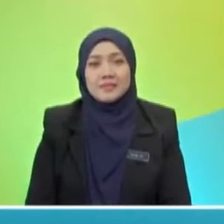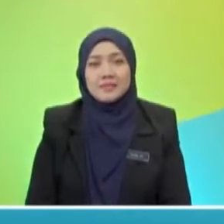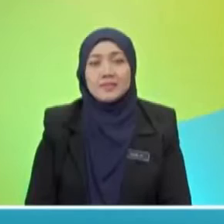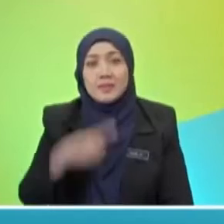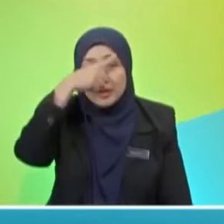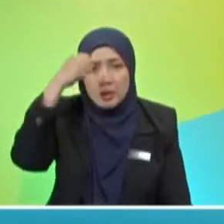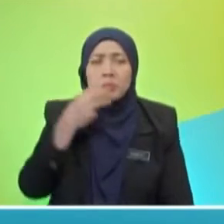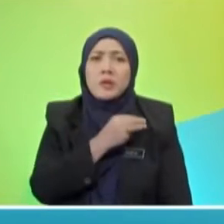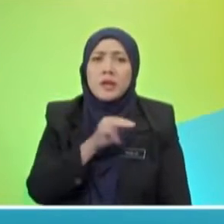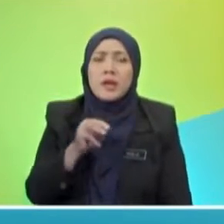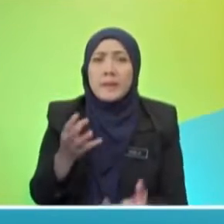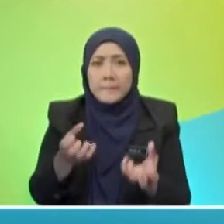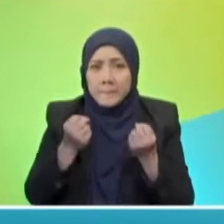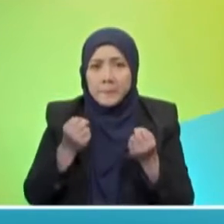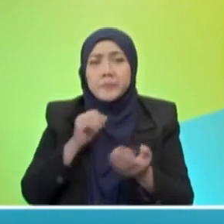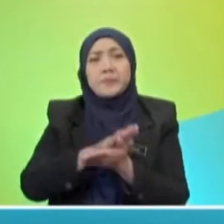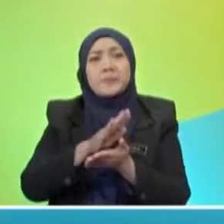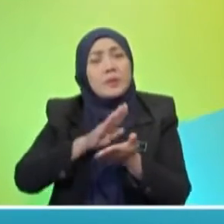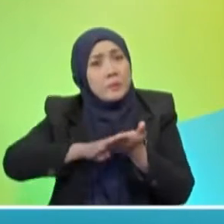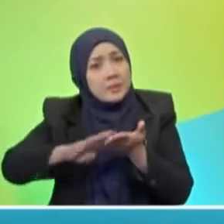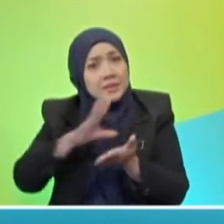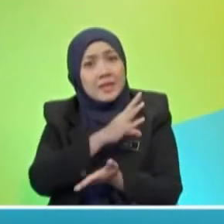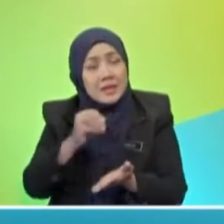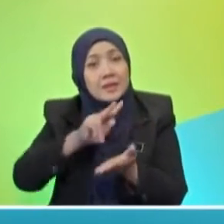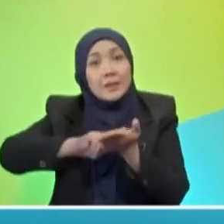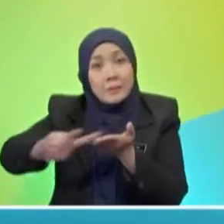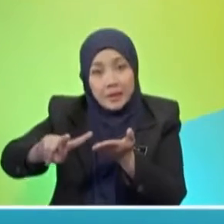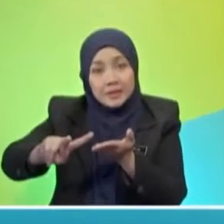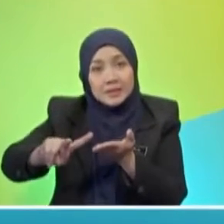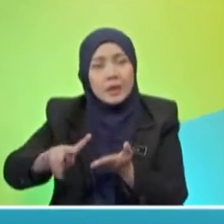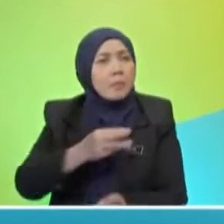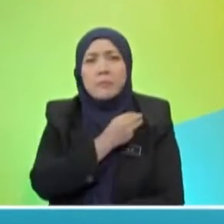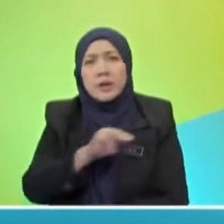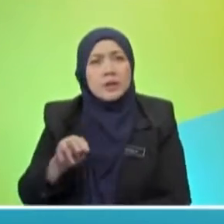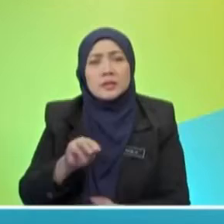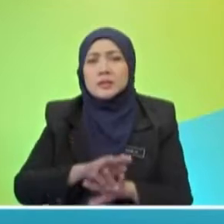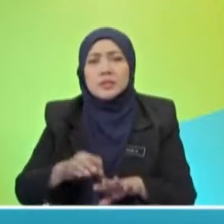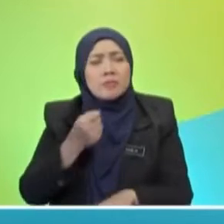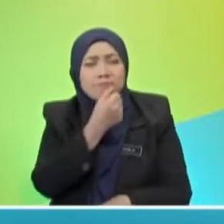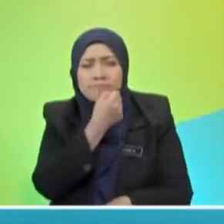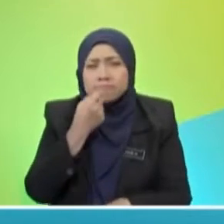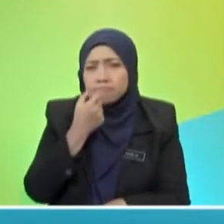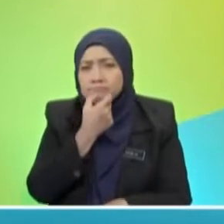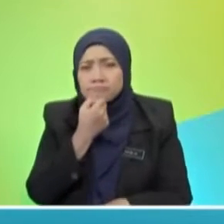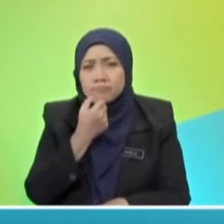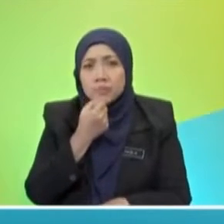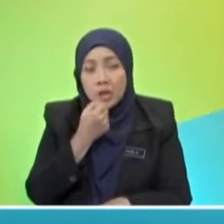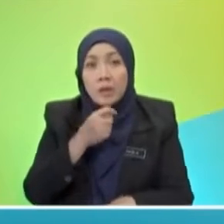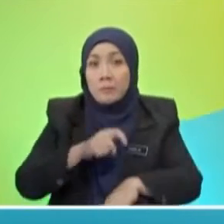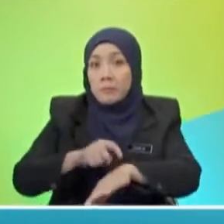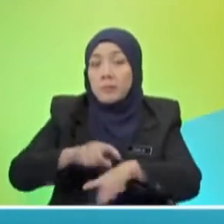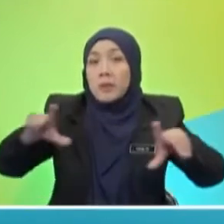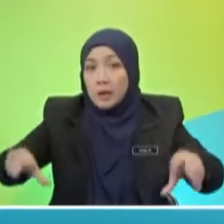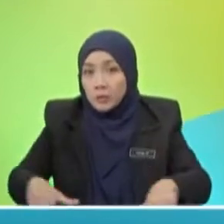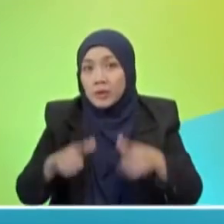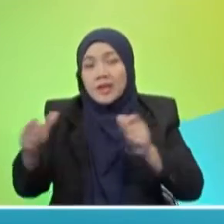Kerana mereka ingin sekolah bersih dan kemas, mereka tidak bersungut semasa melakukan aktiviti